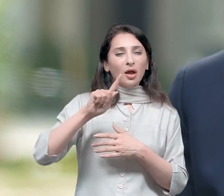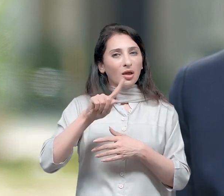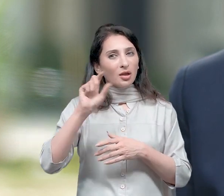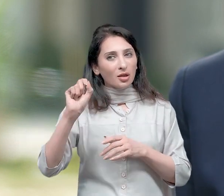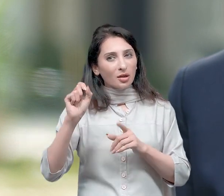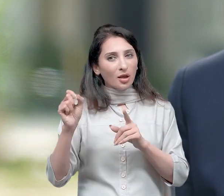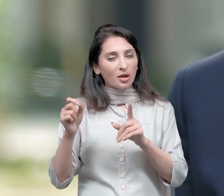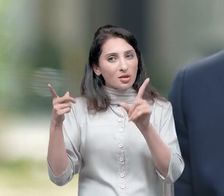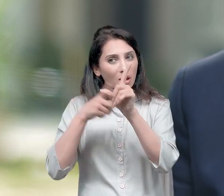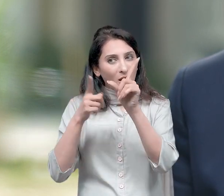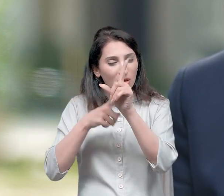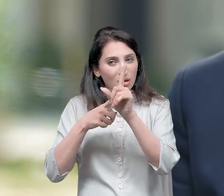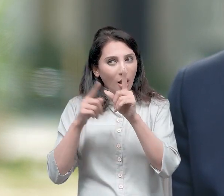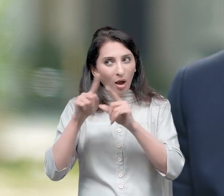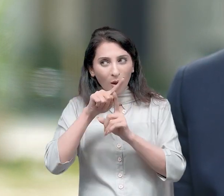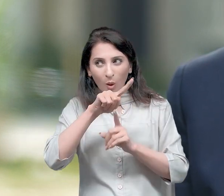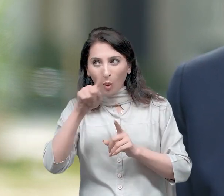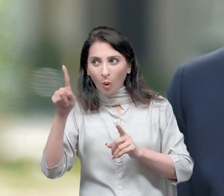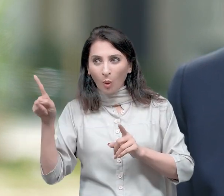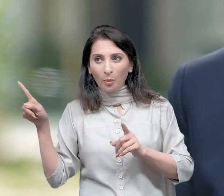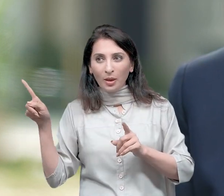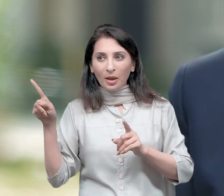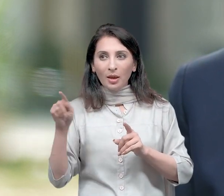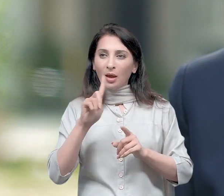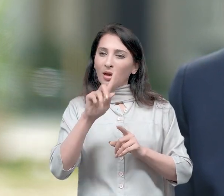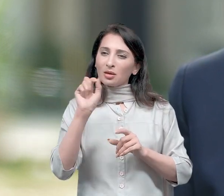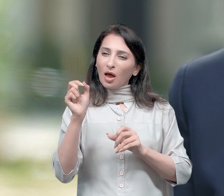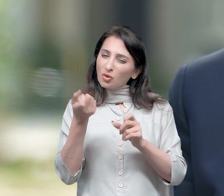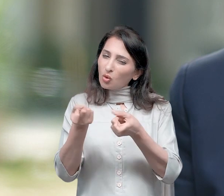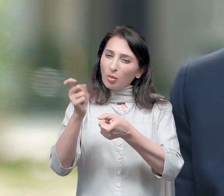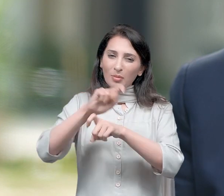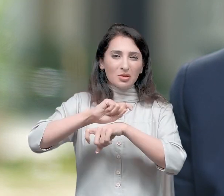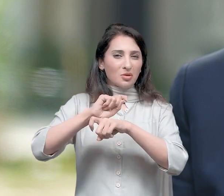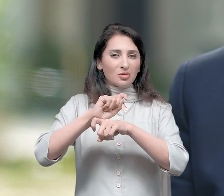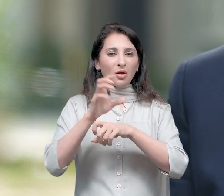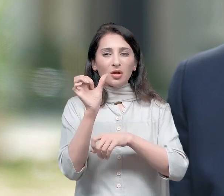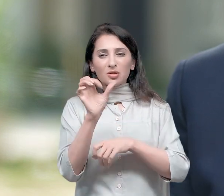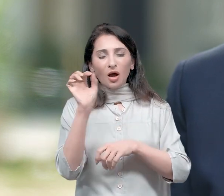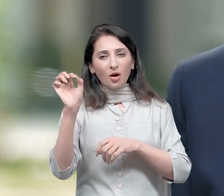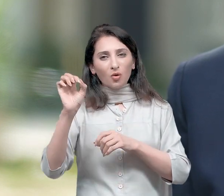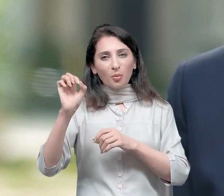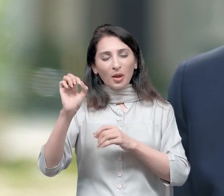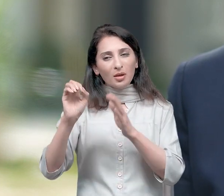بہت کم اس کے اندر کمی آئی، مطلب ان 9-10 سالوں کے اندر صرف